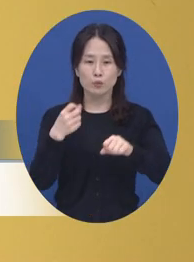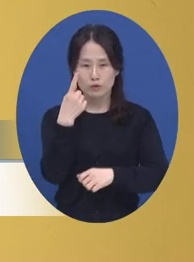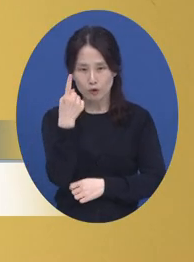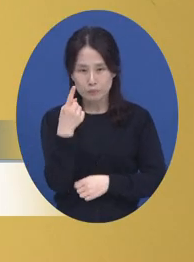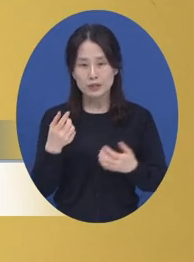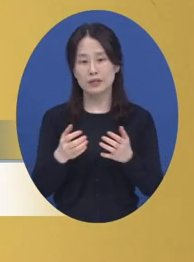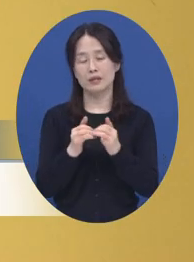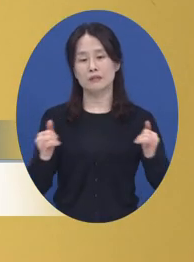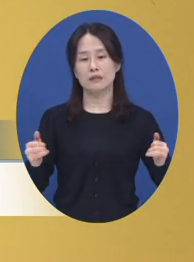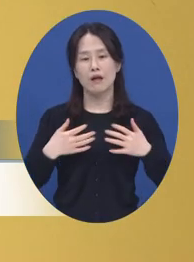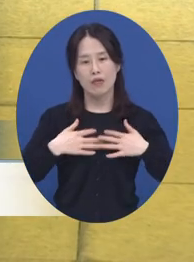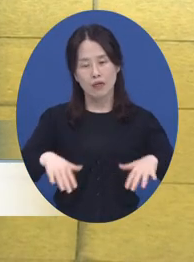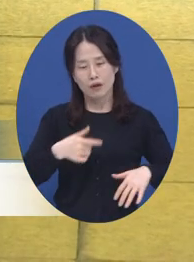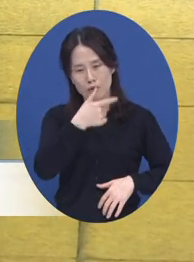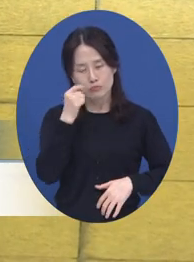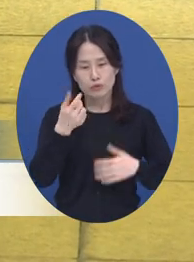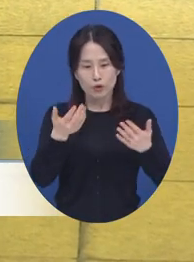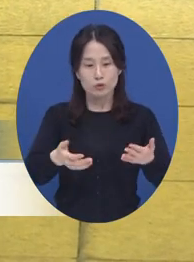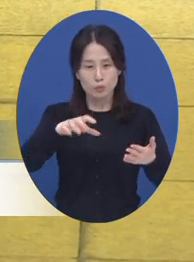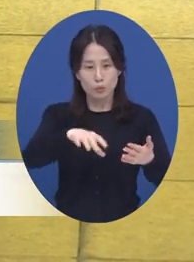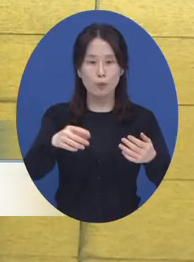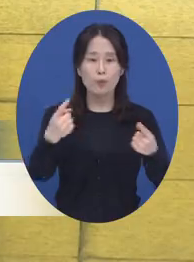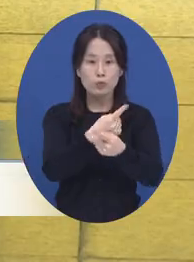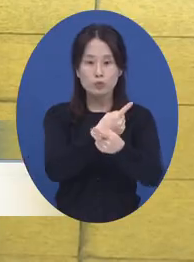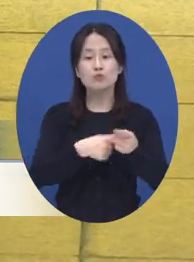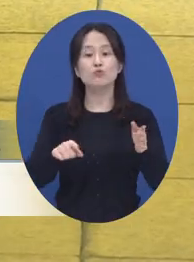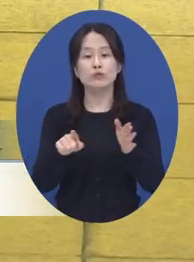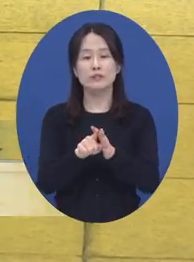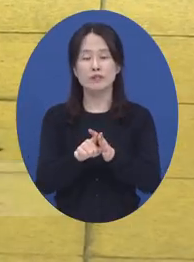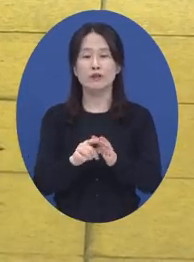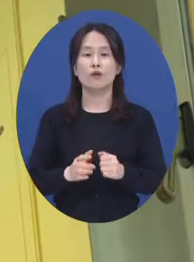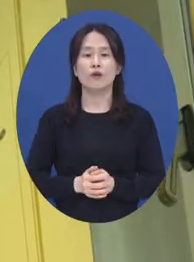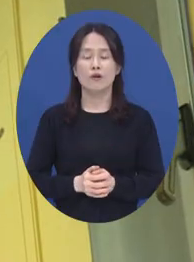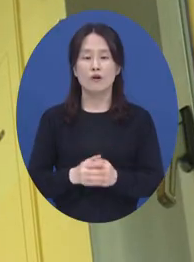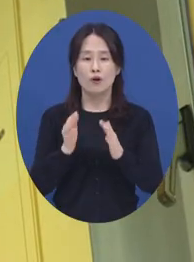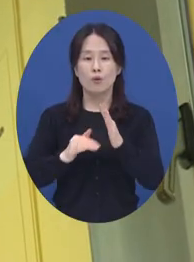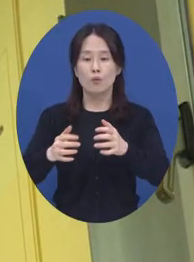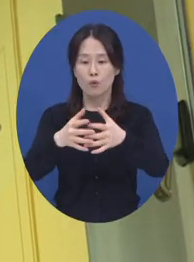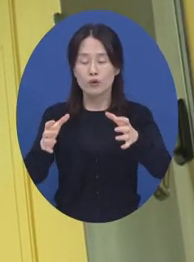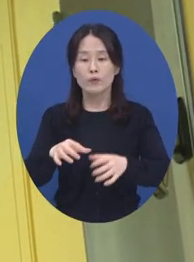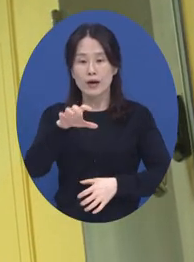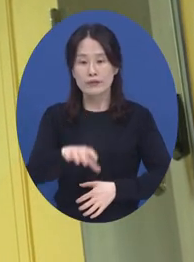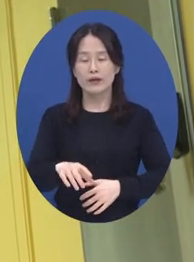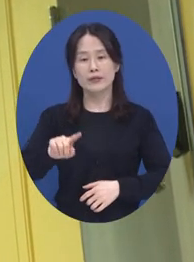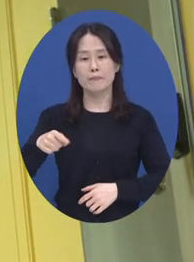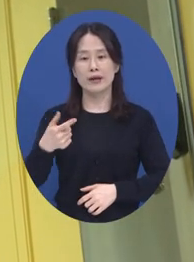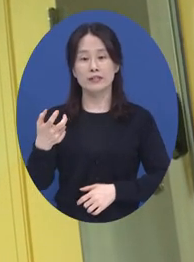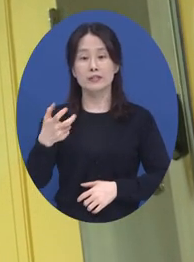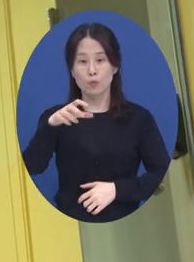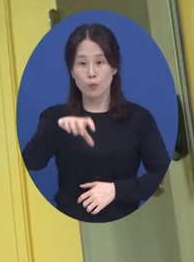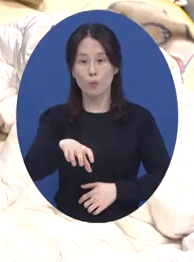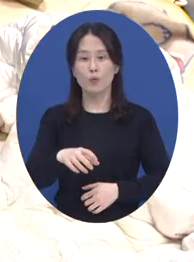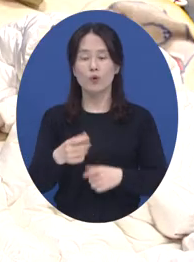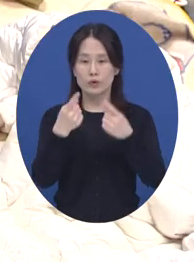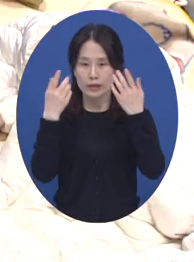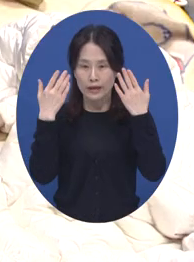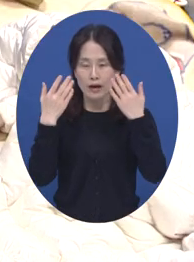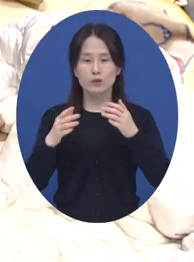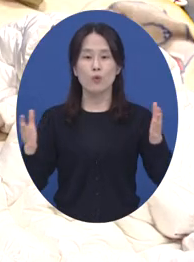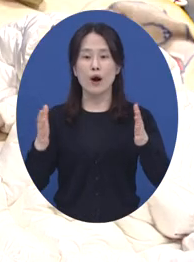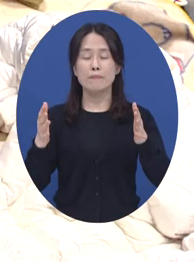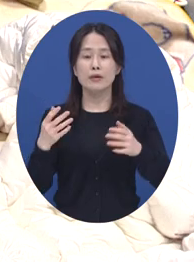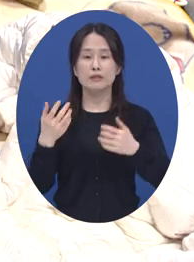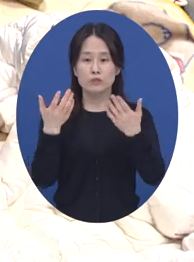청소와 경비 노동자들의 열악한 휴게 환경을 개선하기 위해 경기도를 비롯한 공공기관 내 휴게시설 170여 곳과